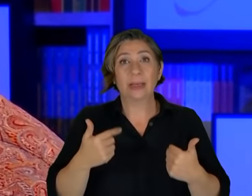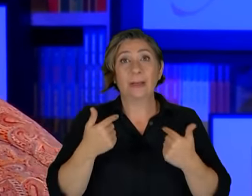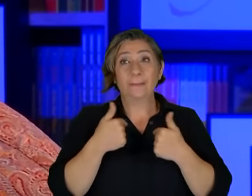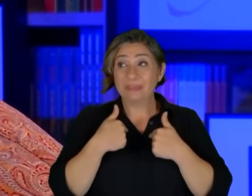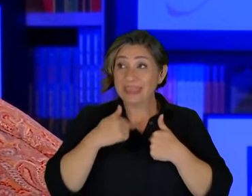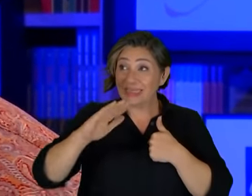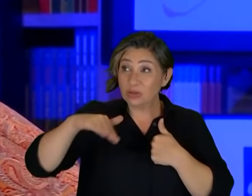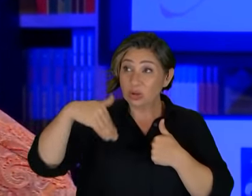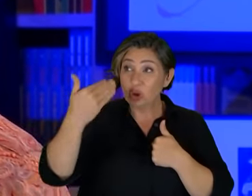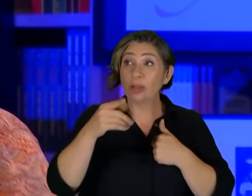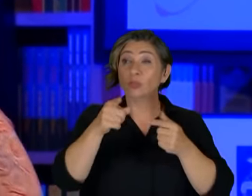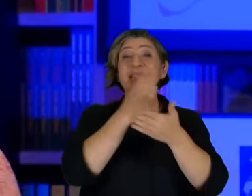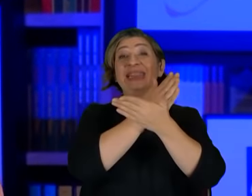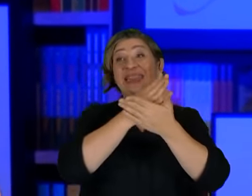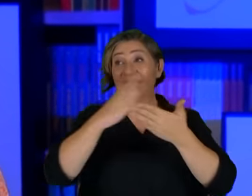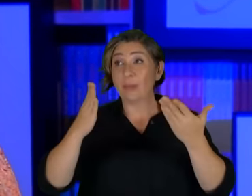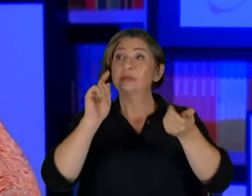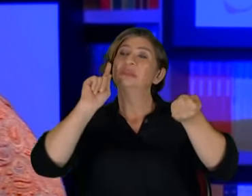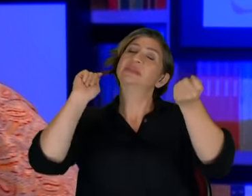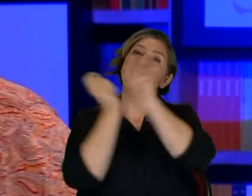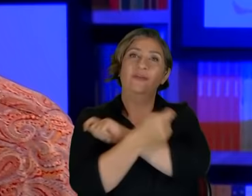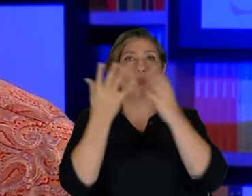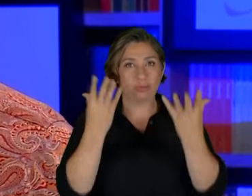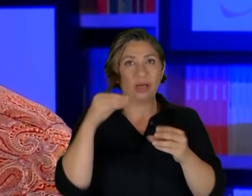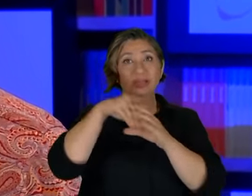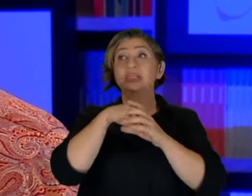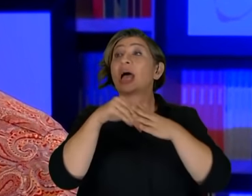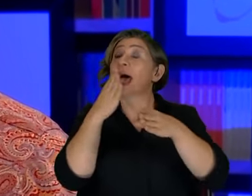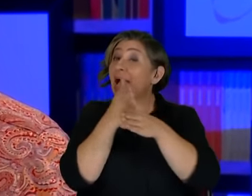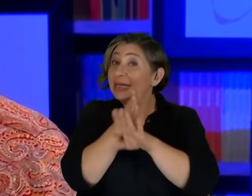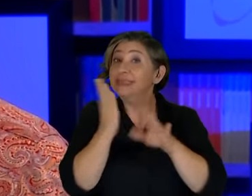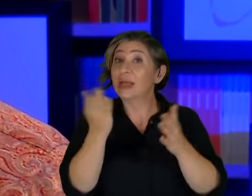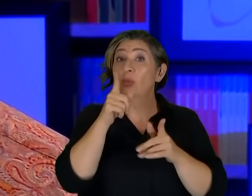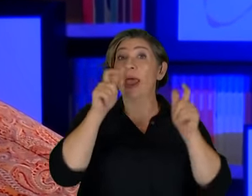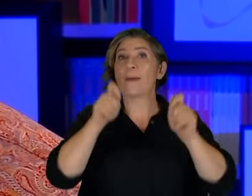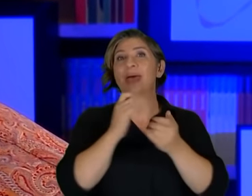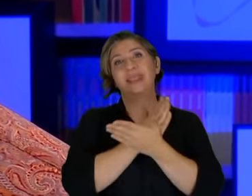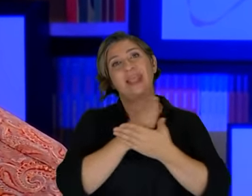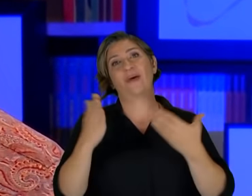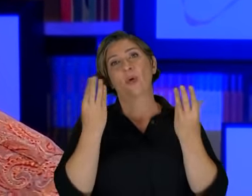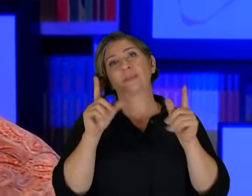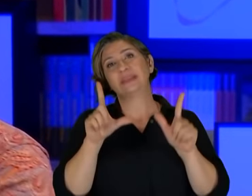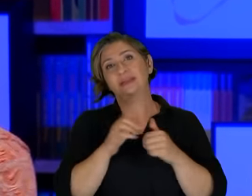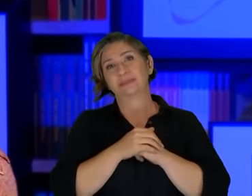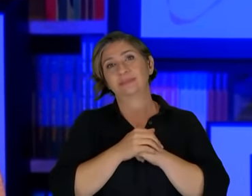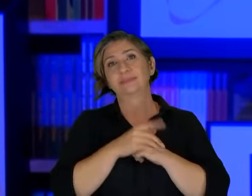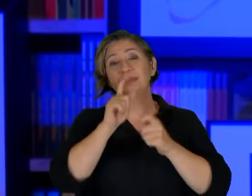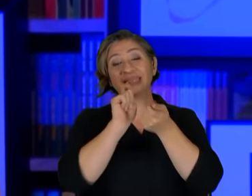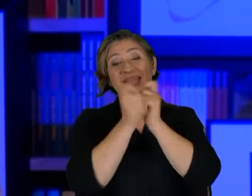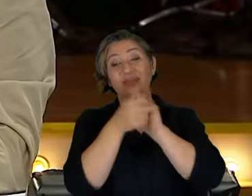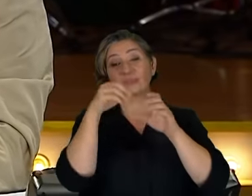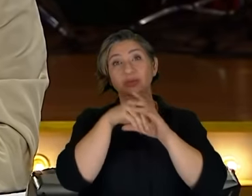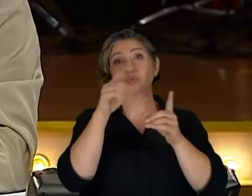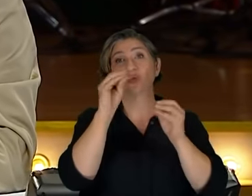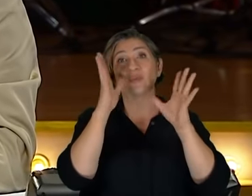bizden sonra da bu devam ederse bir devrim olacağı için aslında bunu yapmaya devam etmemiz lazım. Ama bence bir devrim için fazla